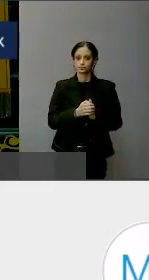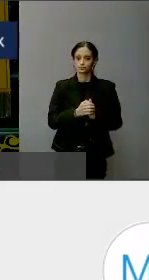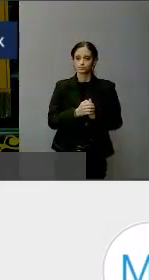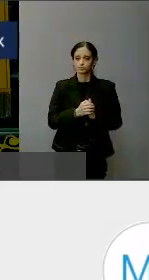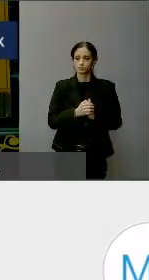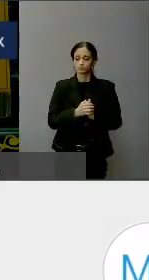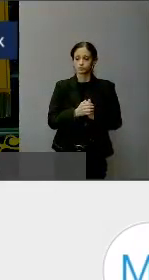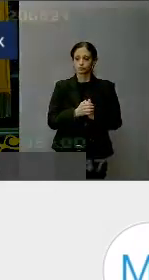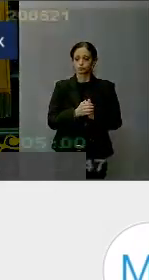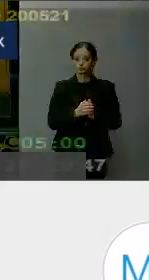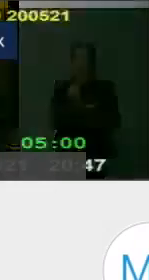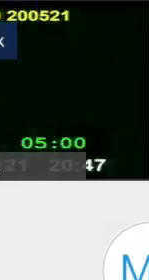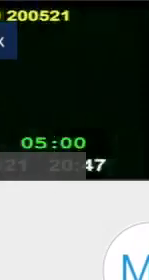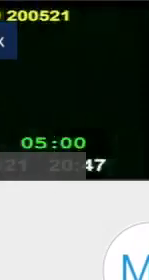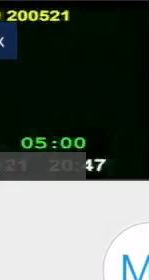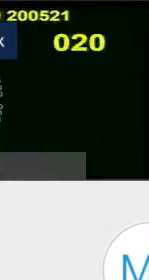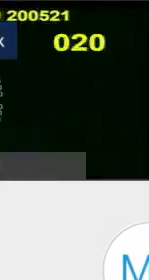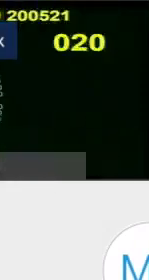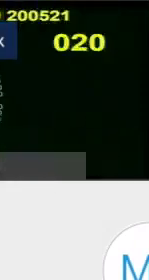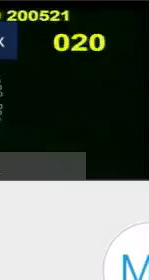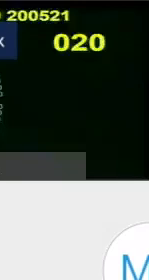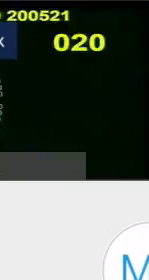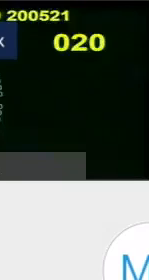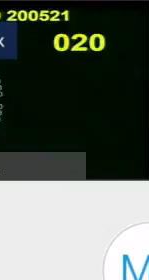si vota i 218